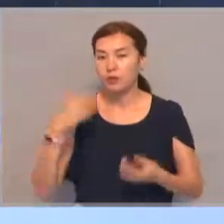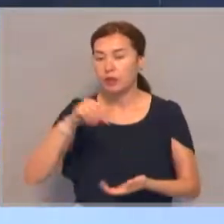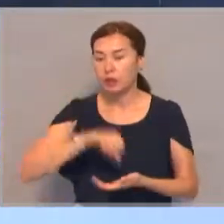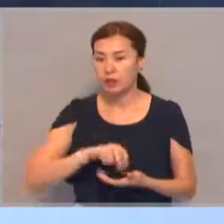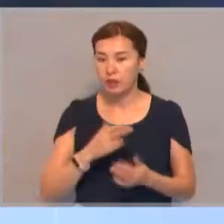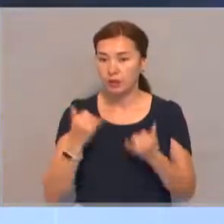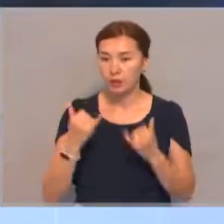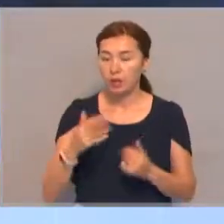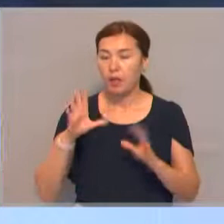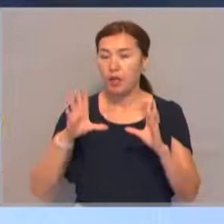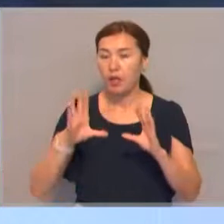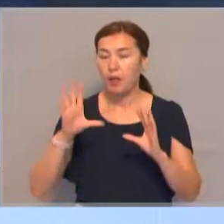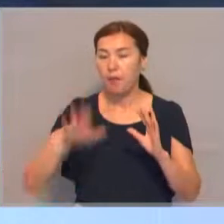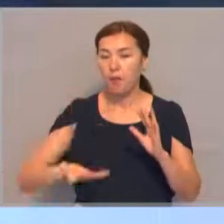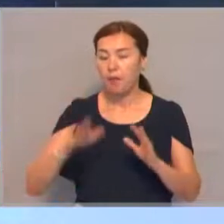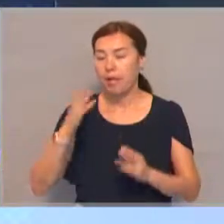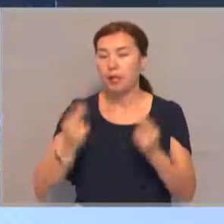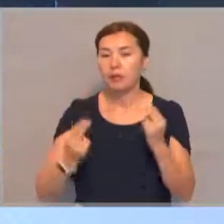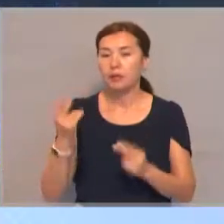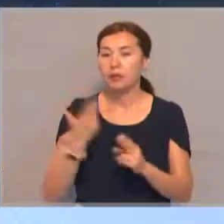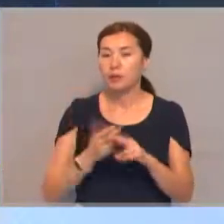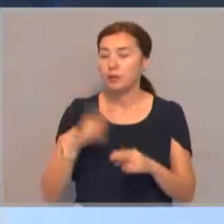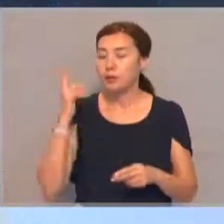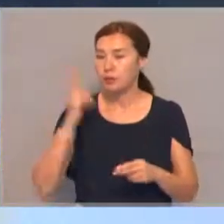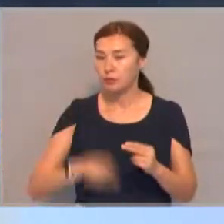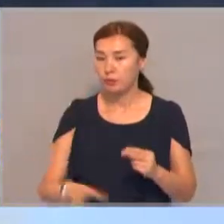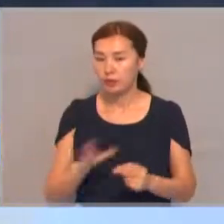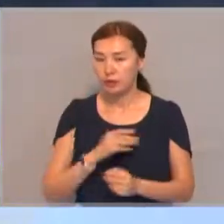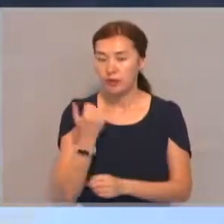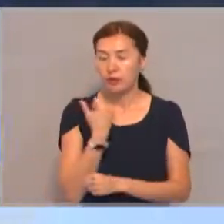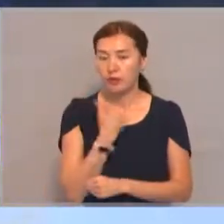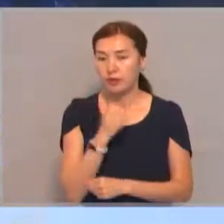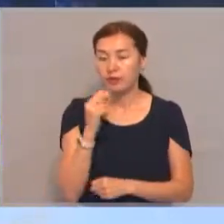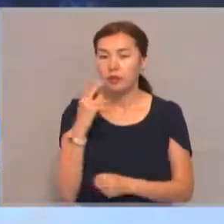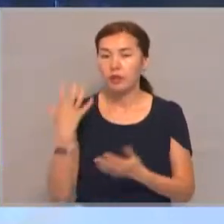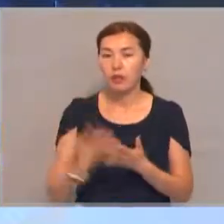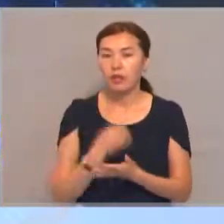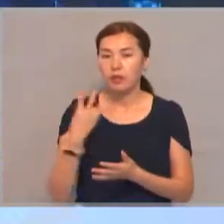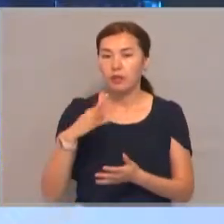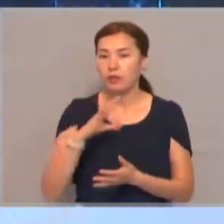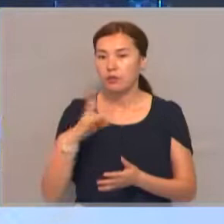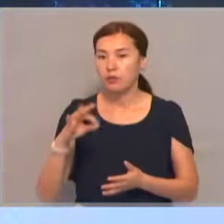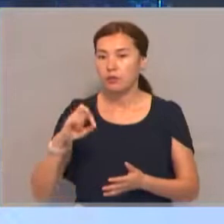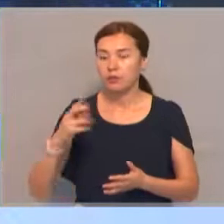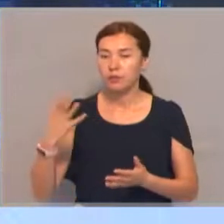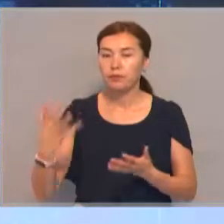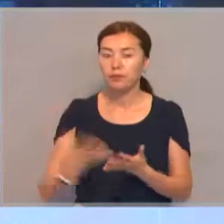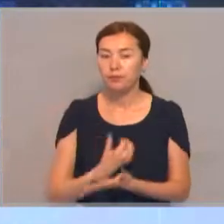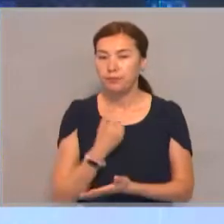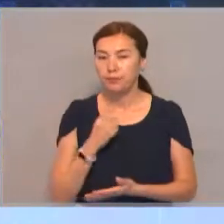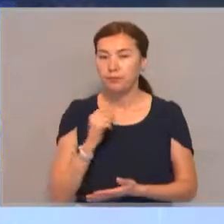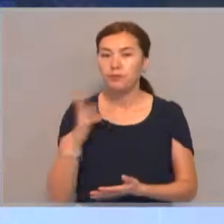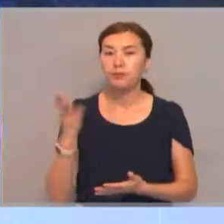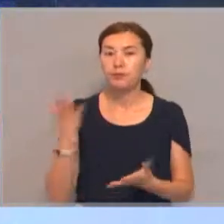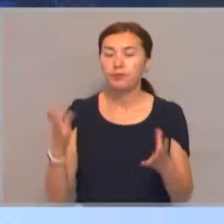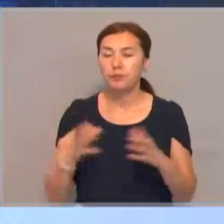сынасуда. Бүгінде баскетболдан өткен байрақты бәсеке өз мәресіне жетті. Жеңіс тұғырынан көрініп 20 миллион теңгені қанжығасына байлаған